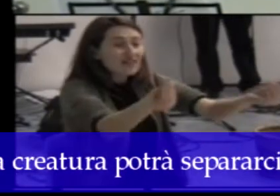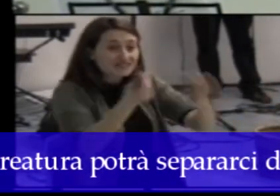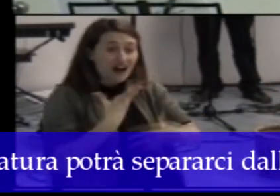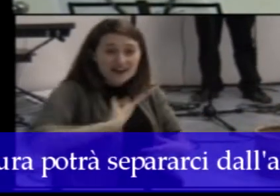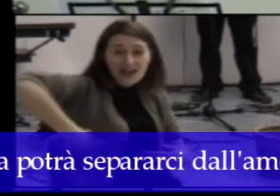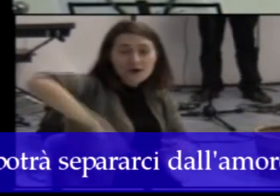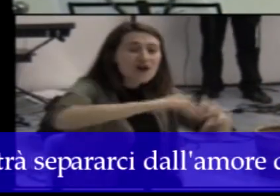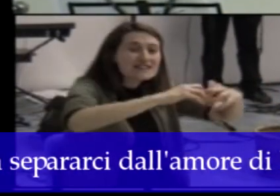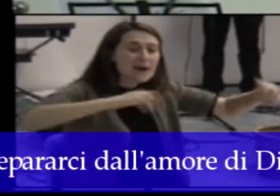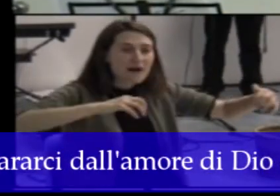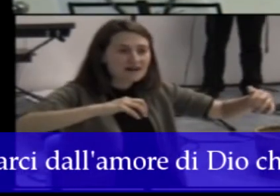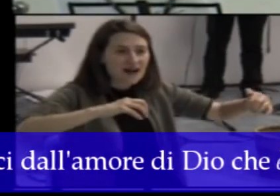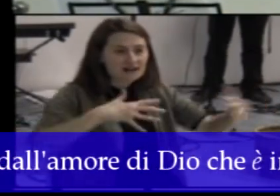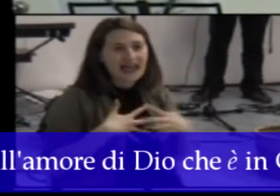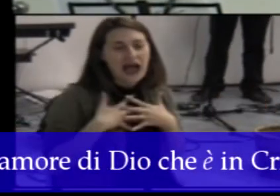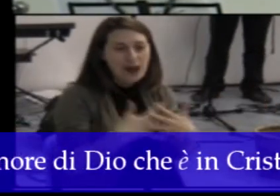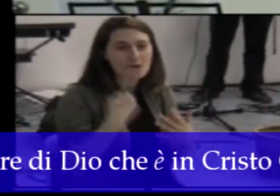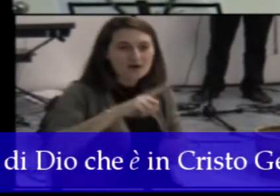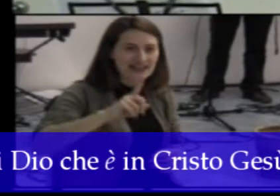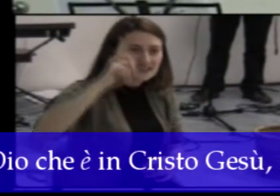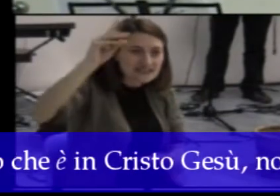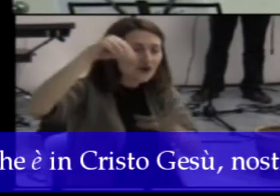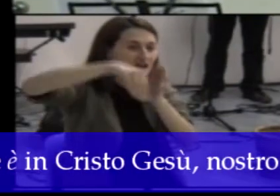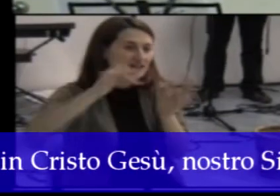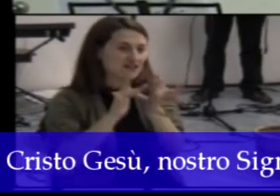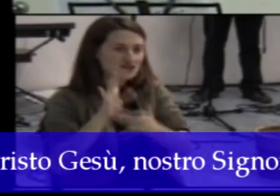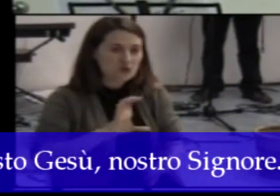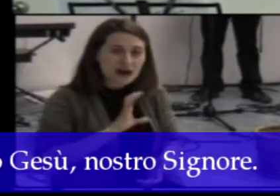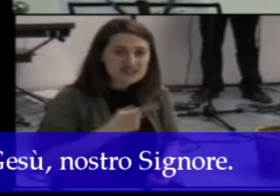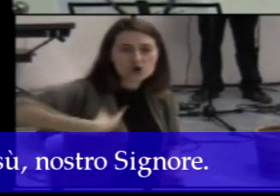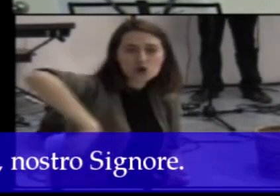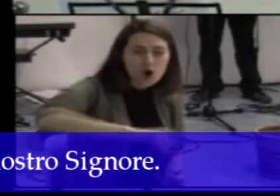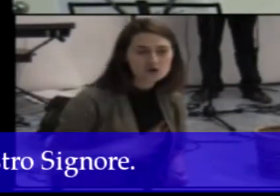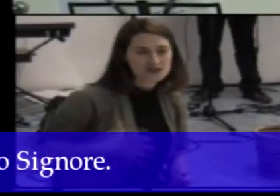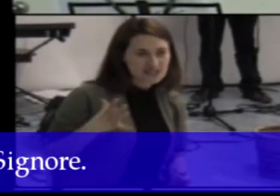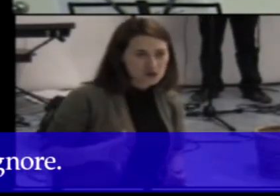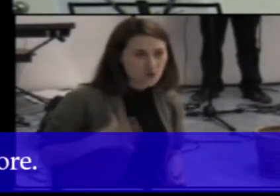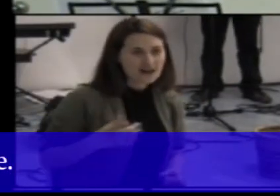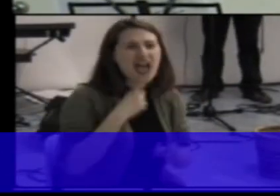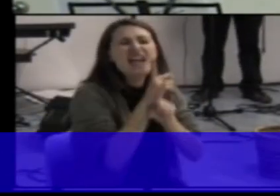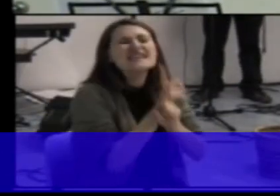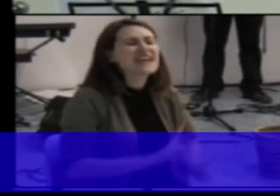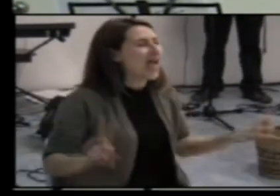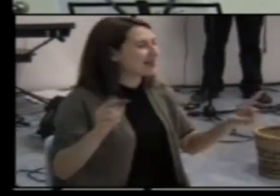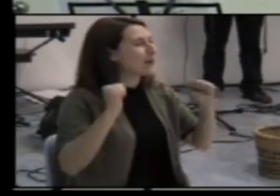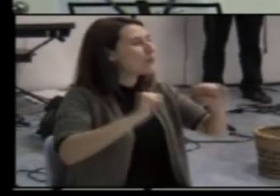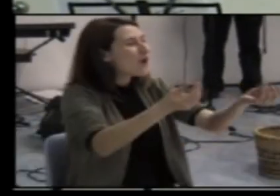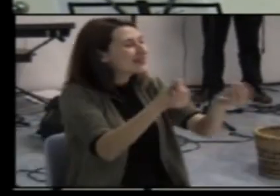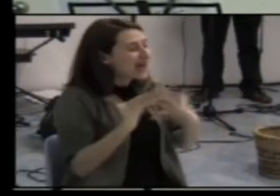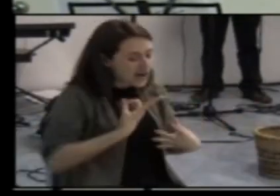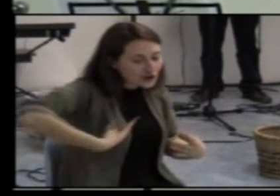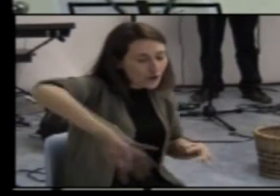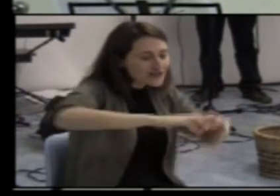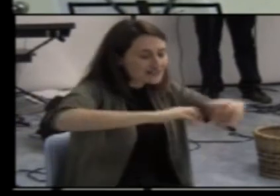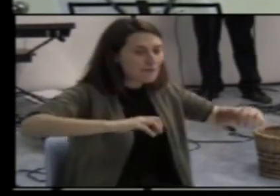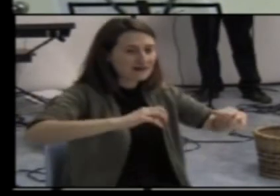separarci dall'amore di Dio che è in Cristo Gesù, nostro Signore. Cosa può separarci dall'amore di Dio in